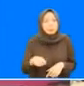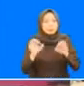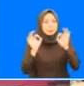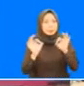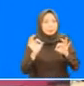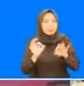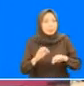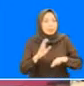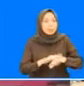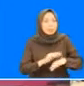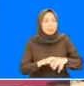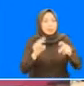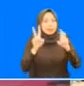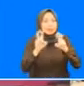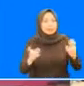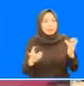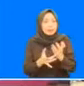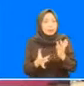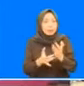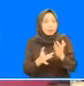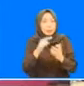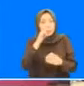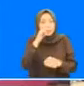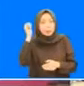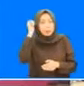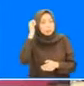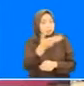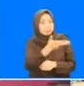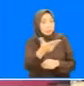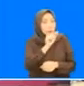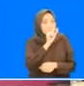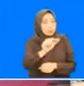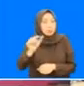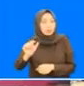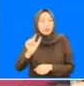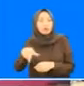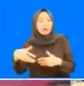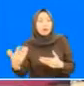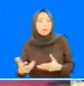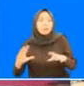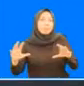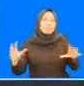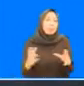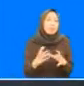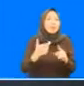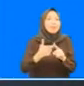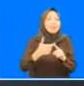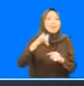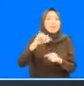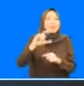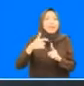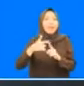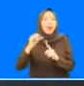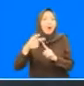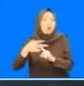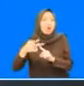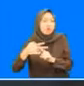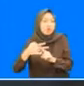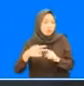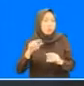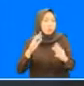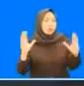dan mengundang Ibu dan Bapak sekalian dalam kegiatan kick-off meeting ini. Ibu dan Bapak yang saya